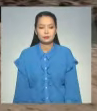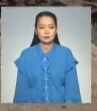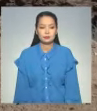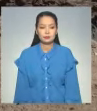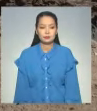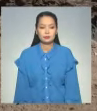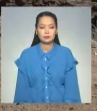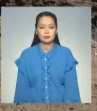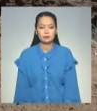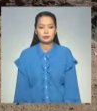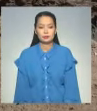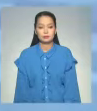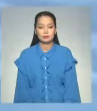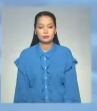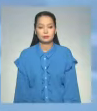Таймс, Павлодар.